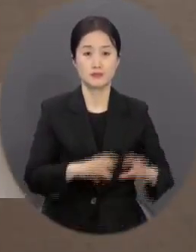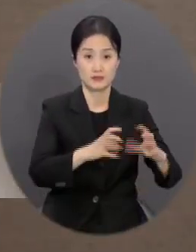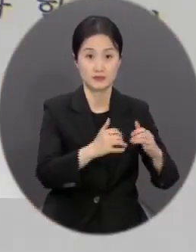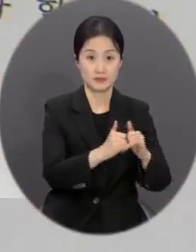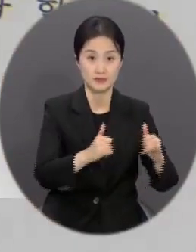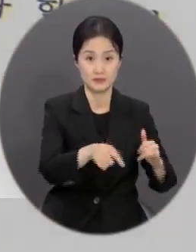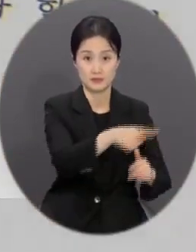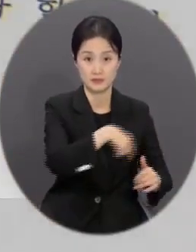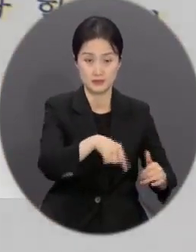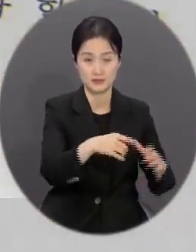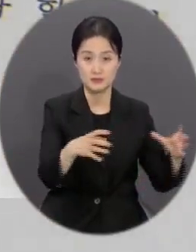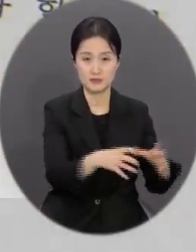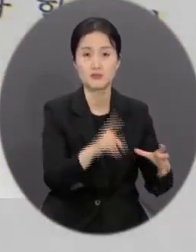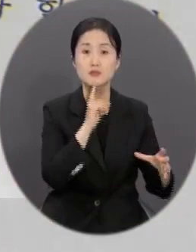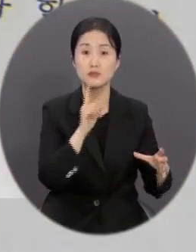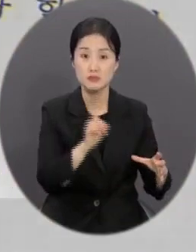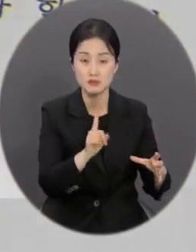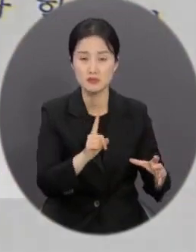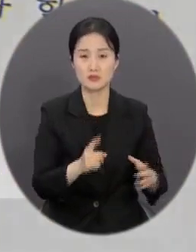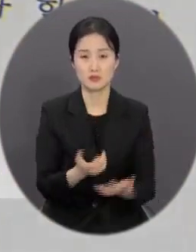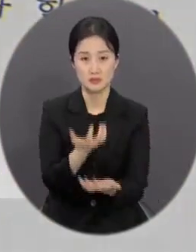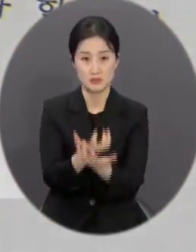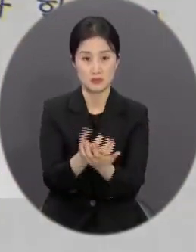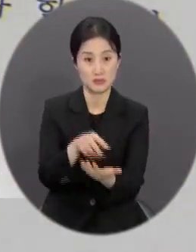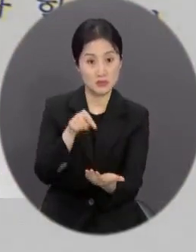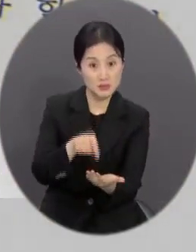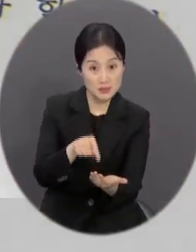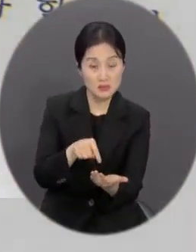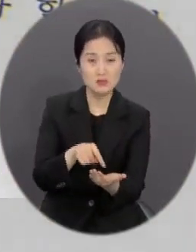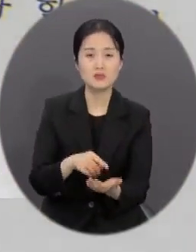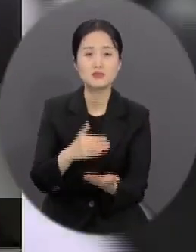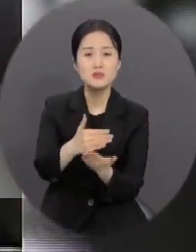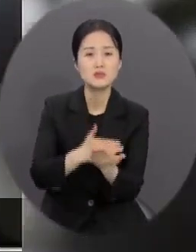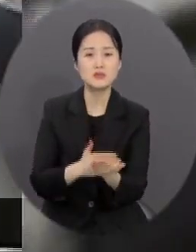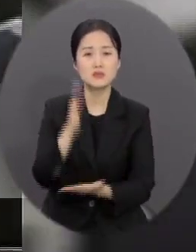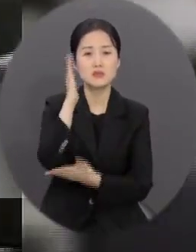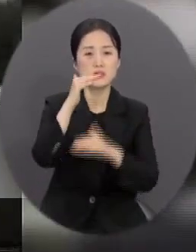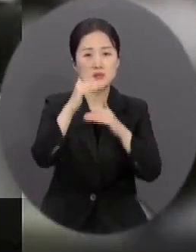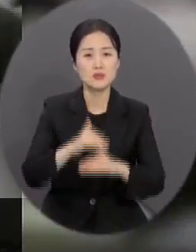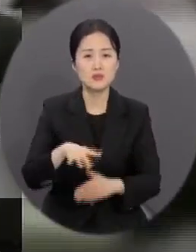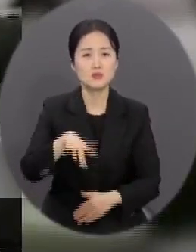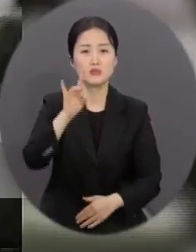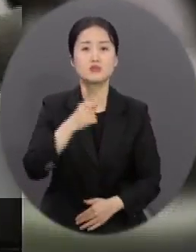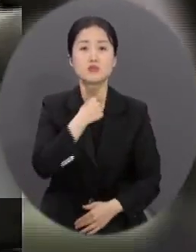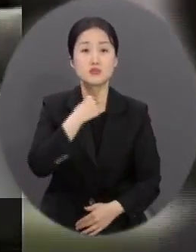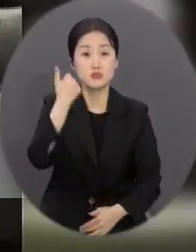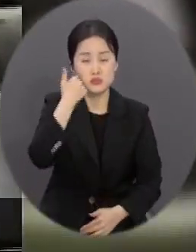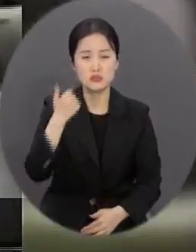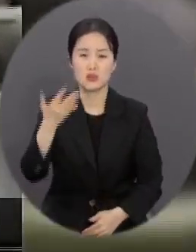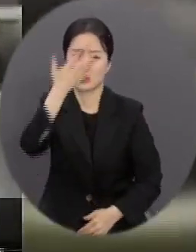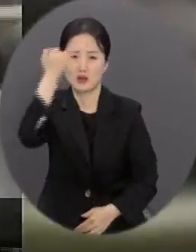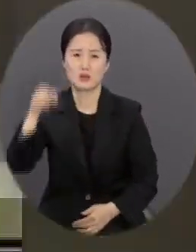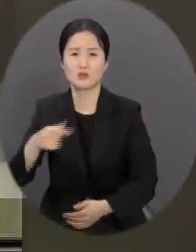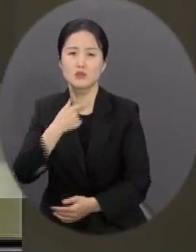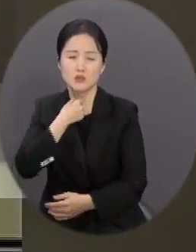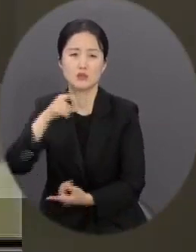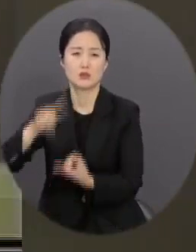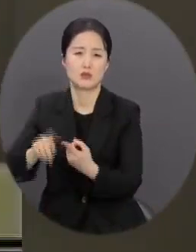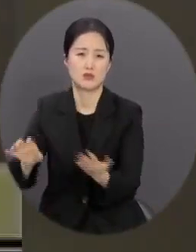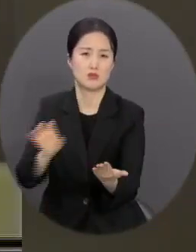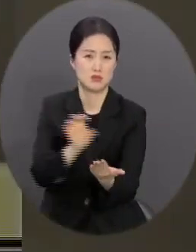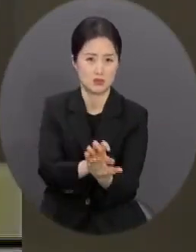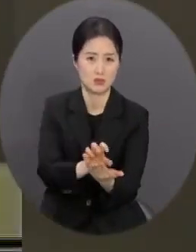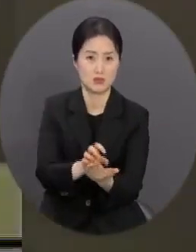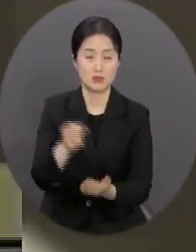있는 약정서는 피해 할머니들이 먼저 제안했다고 말했습니다. 일본 재판에서 패소한 이후 미쓰비시와 약